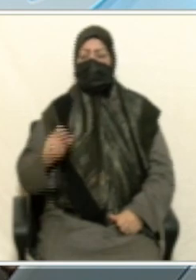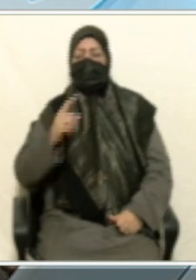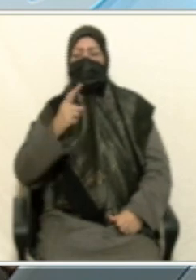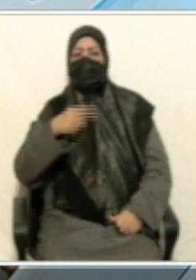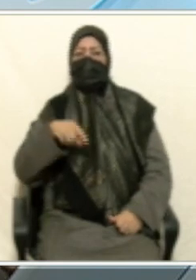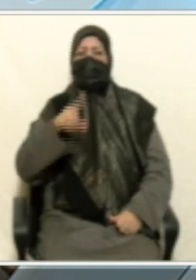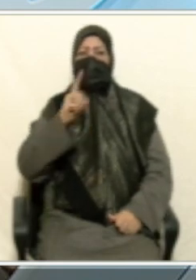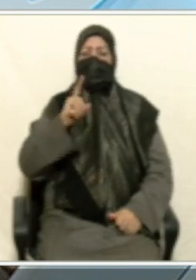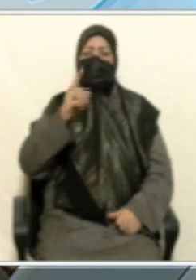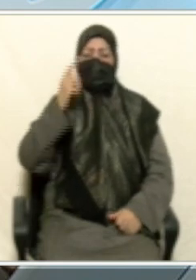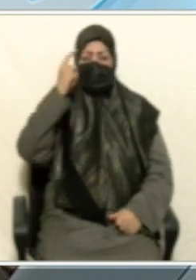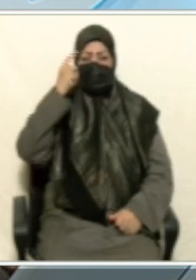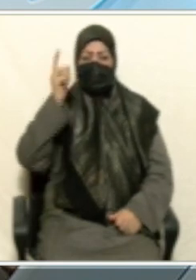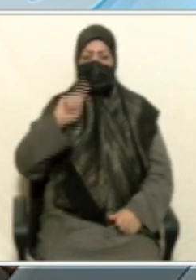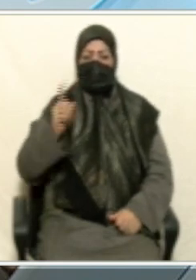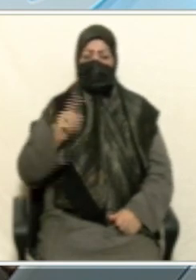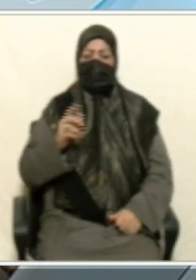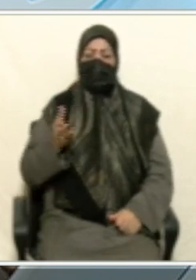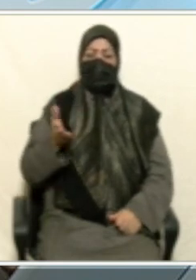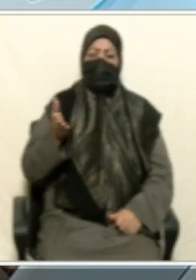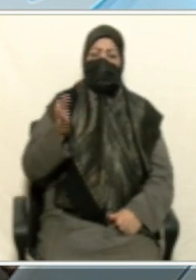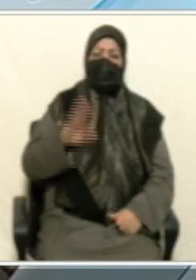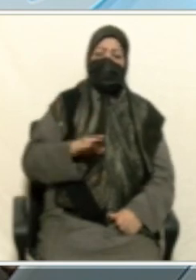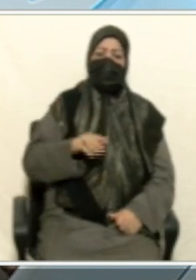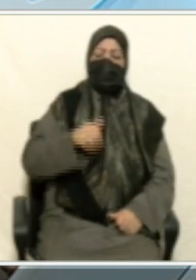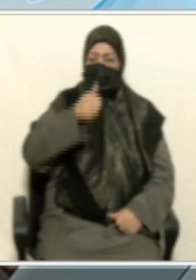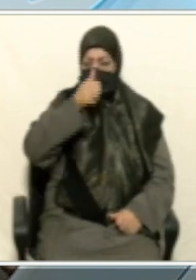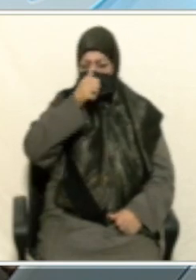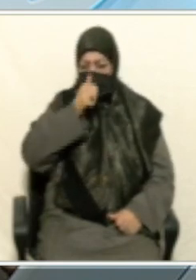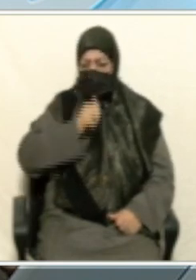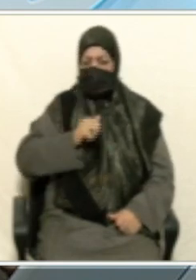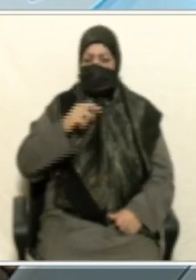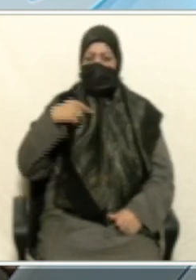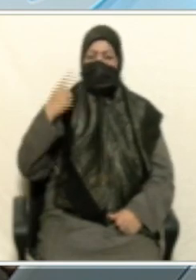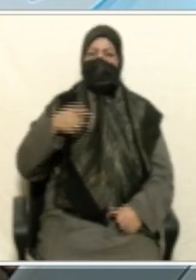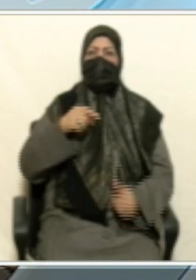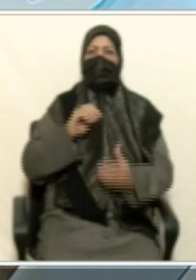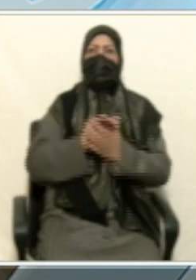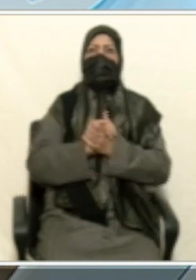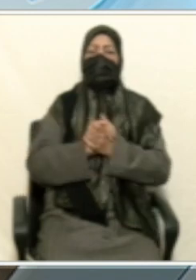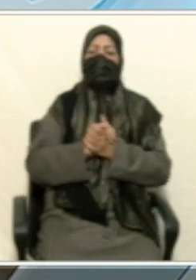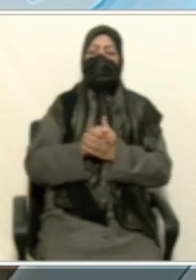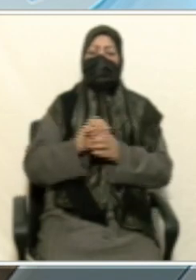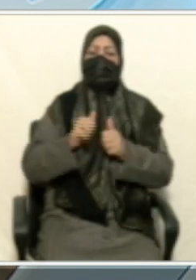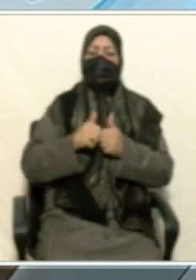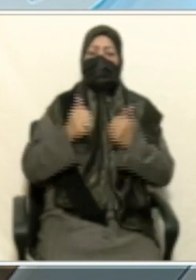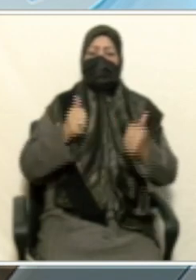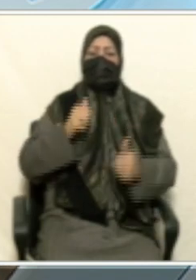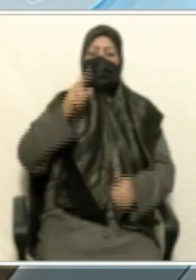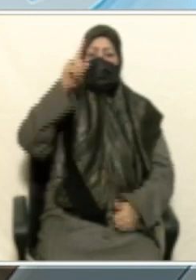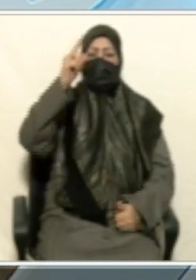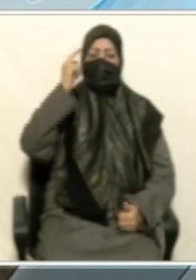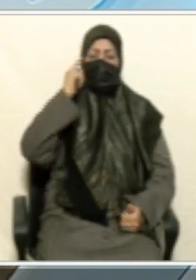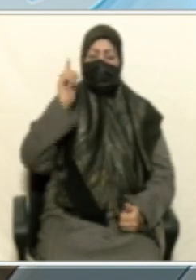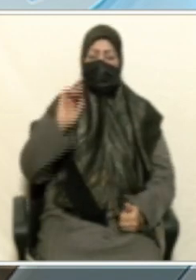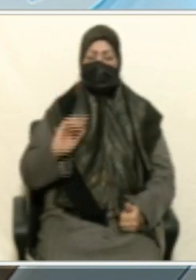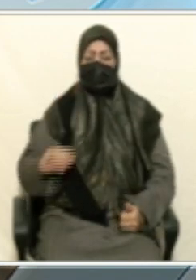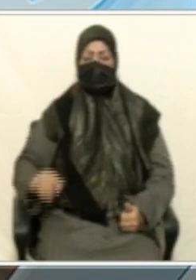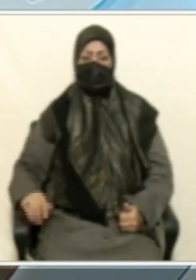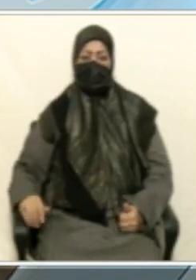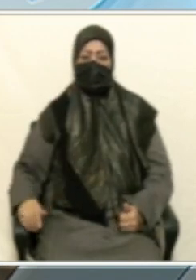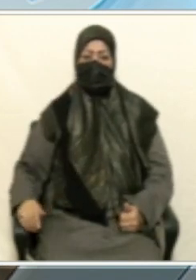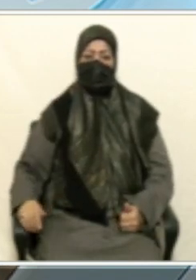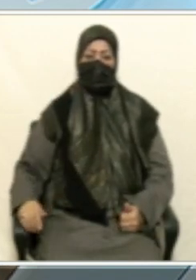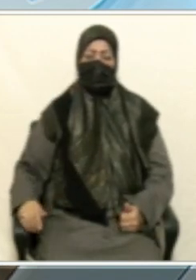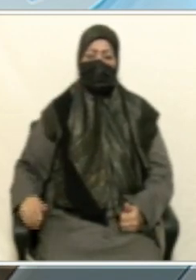فلا تطعهما وصاحبهما في الدنيا معروفا. لدينا اتصال هاتفي،